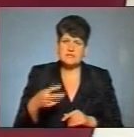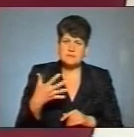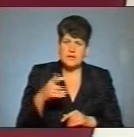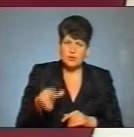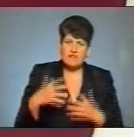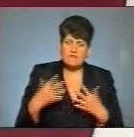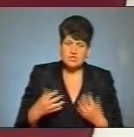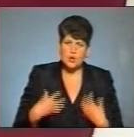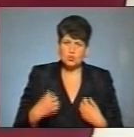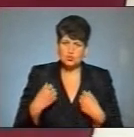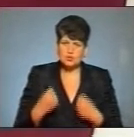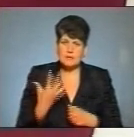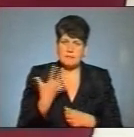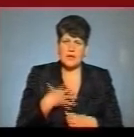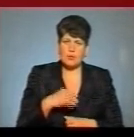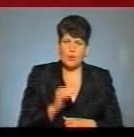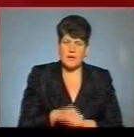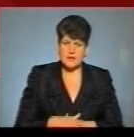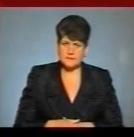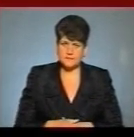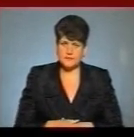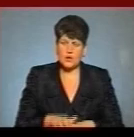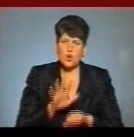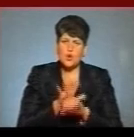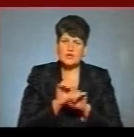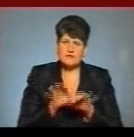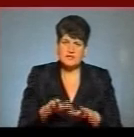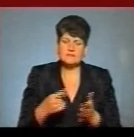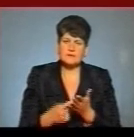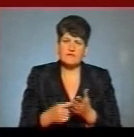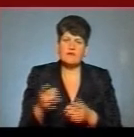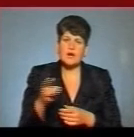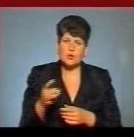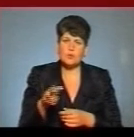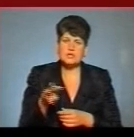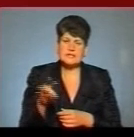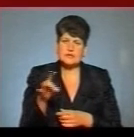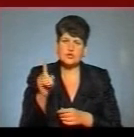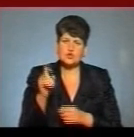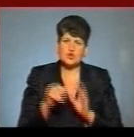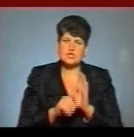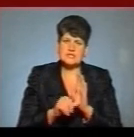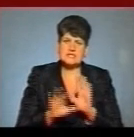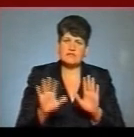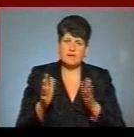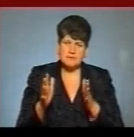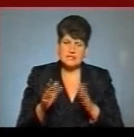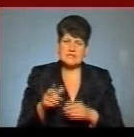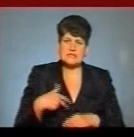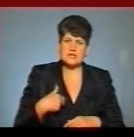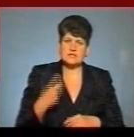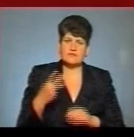вже одужали, 5 – померли. Коронавірус підтвердили в таких районах. Монастирський район – 160 випадків,